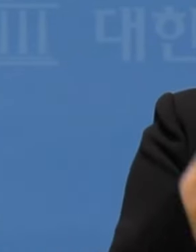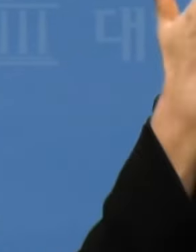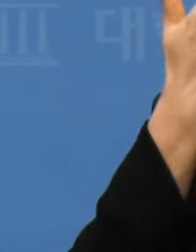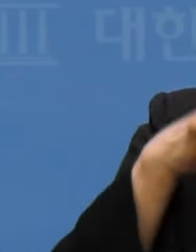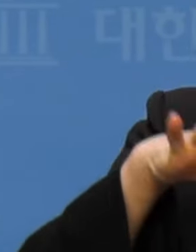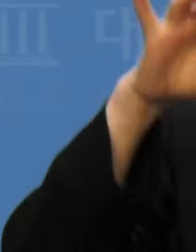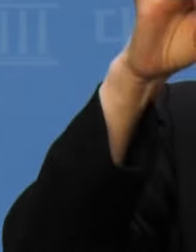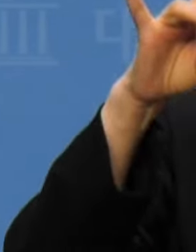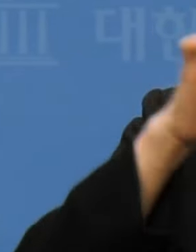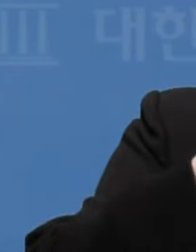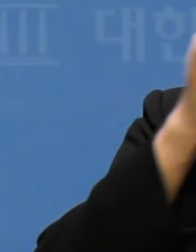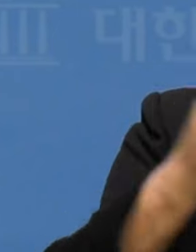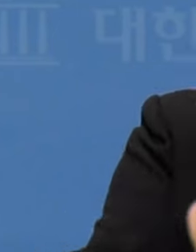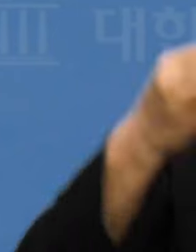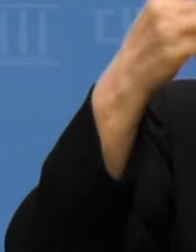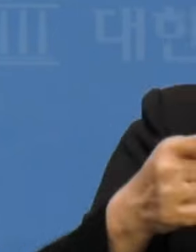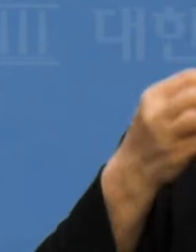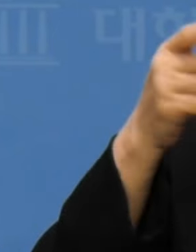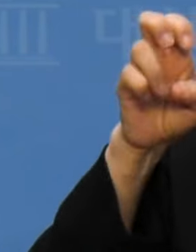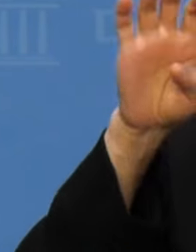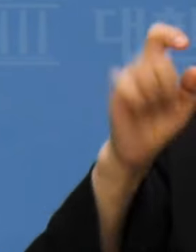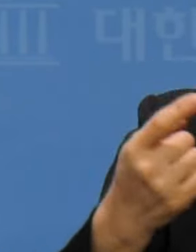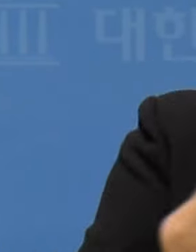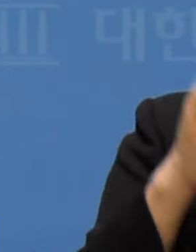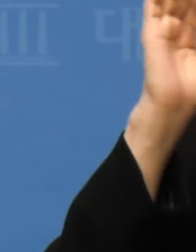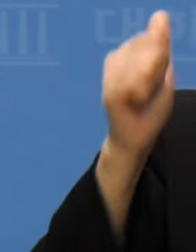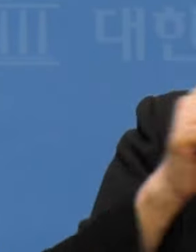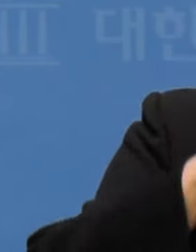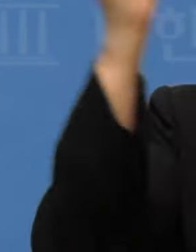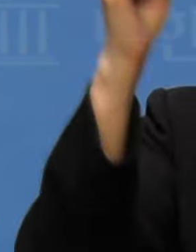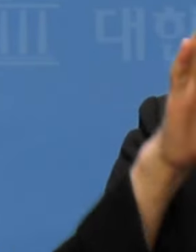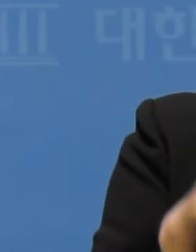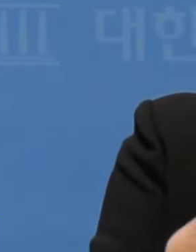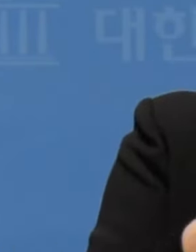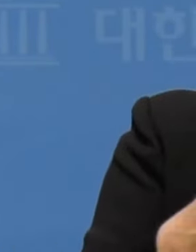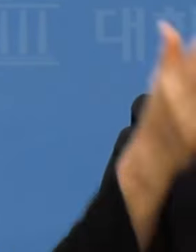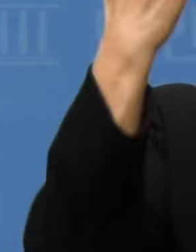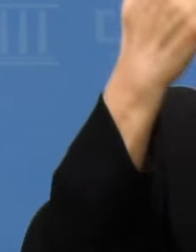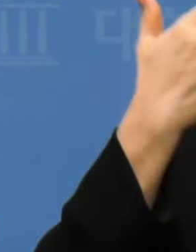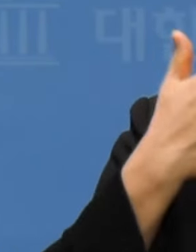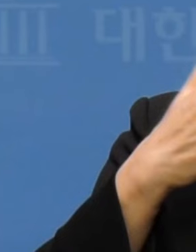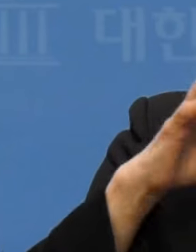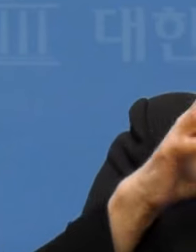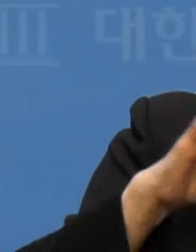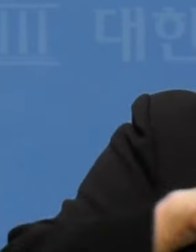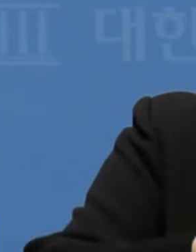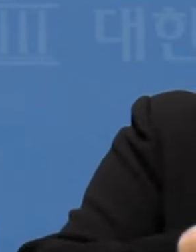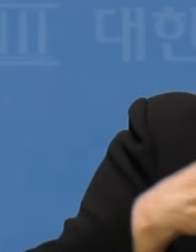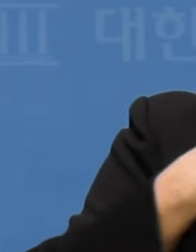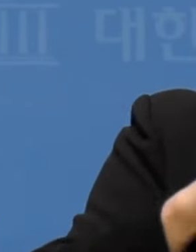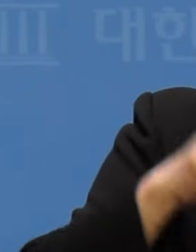미국 우선주의를 주장해온 트럼프 미국 전 대통령이 재선할 경우 한미 군사 안보 동맹에